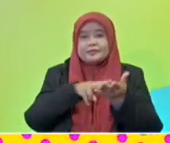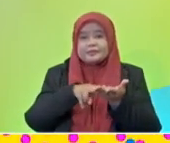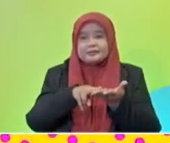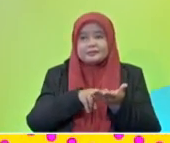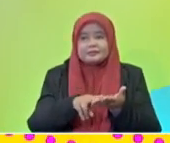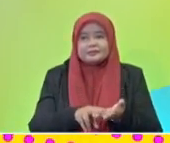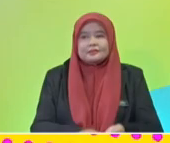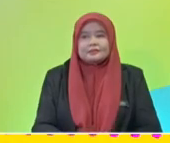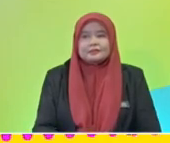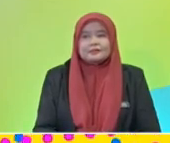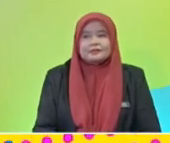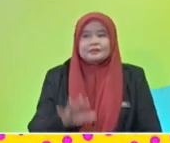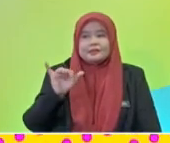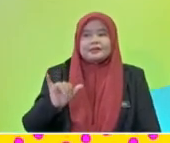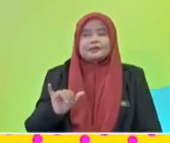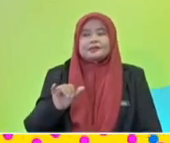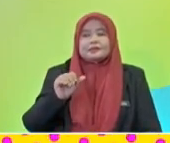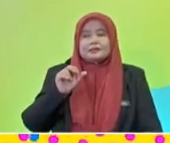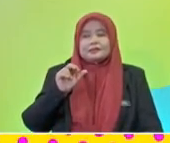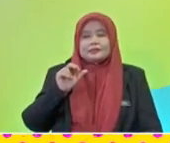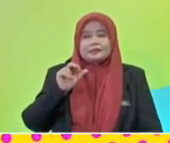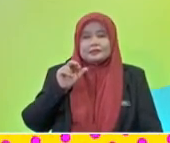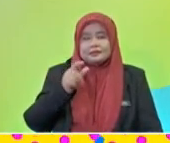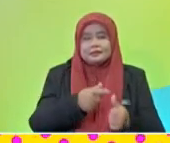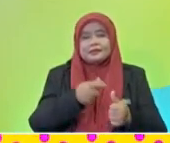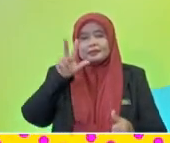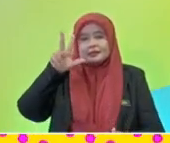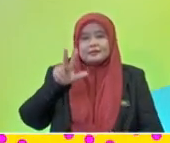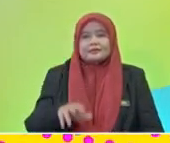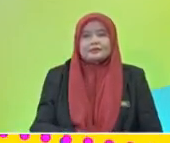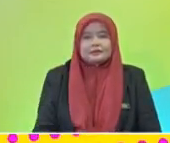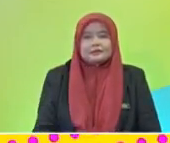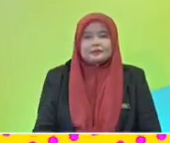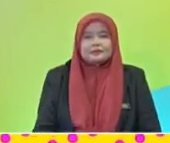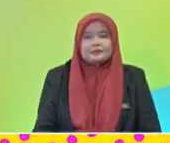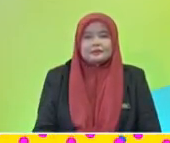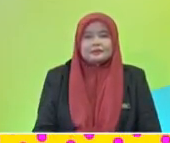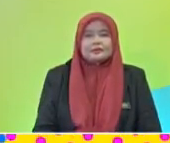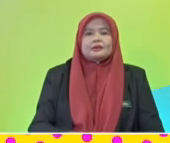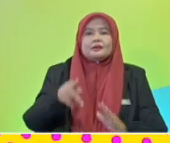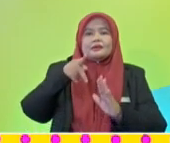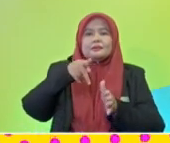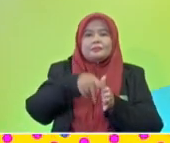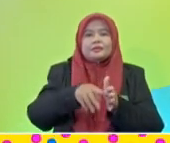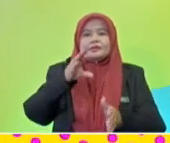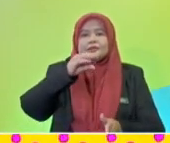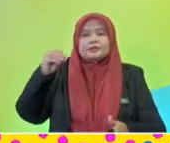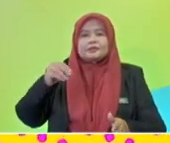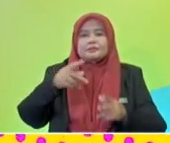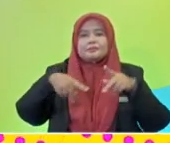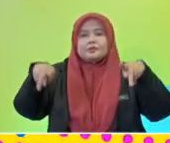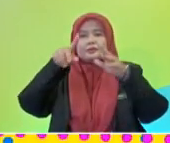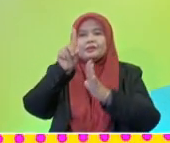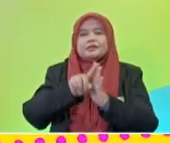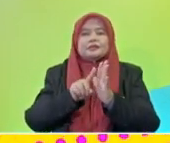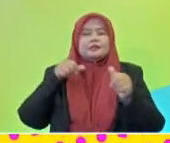ha yang ketiga ni perengan yang ketiga peserta perlu diingat bahawa tiada